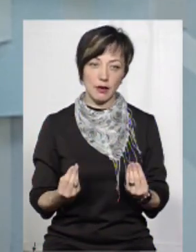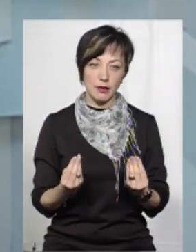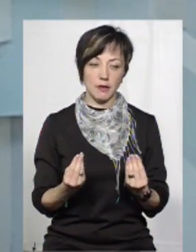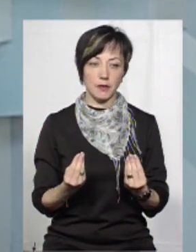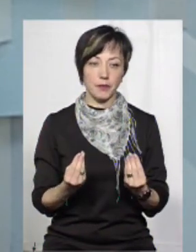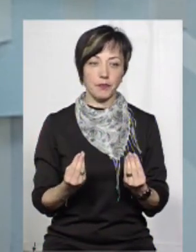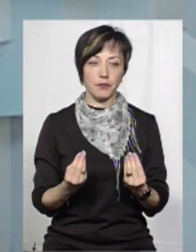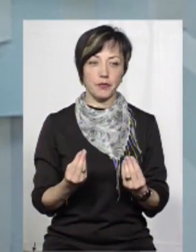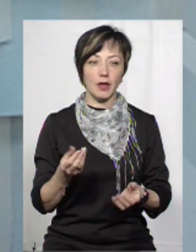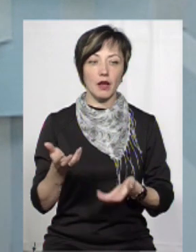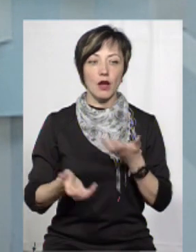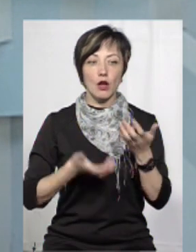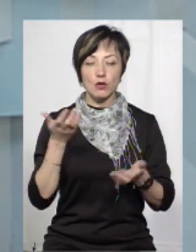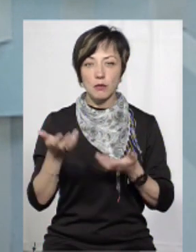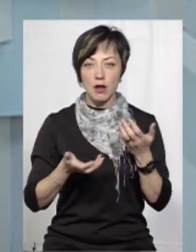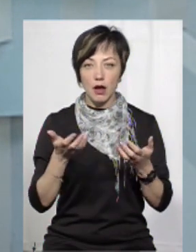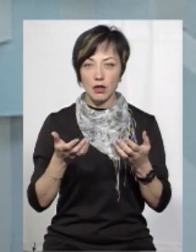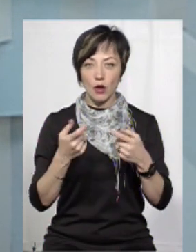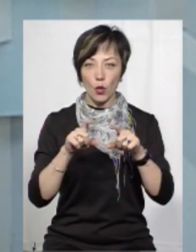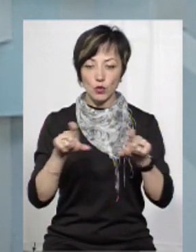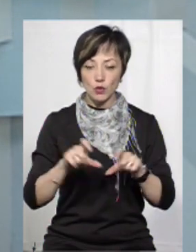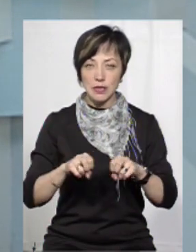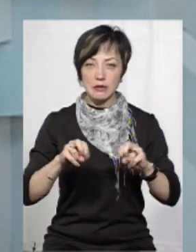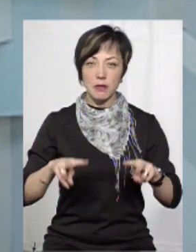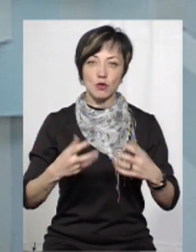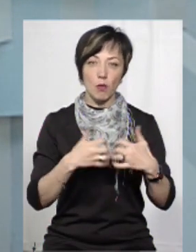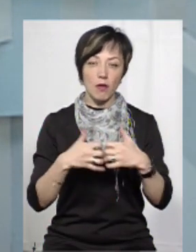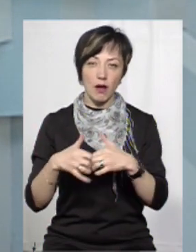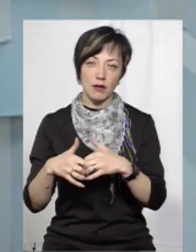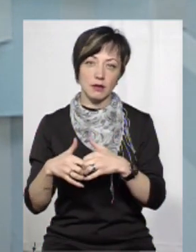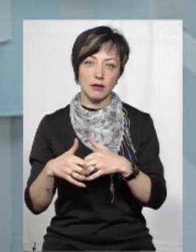день. Розбирання конструкцій, це потрібне спецобладнання,